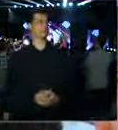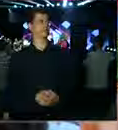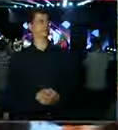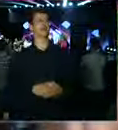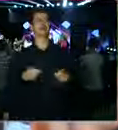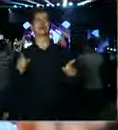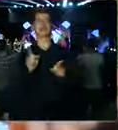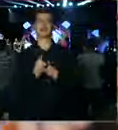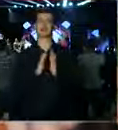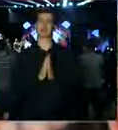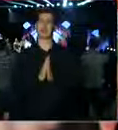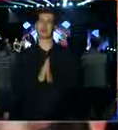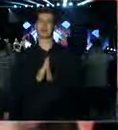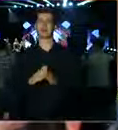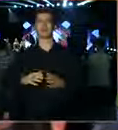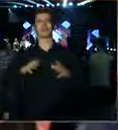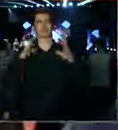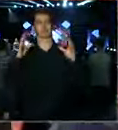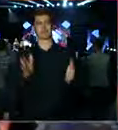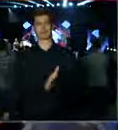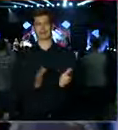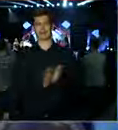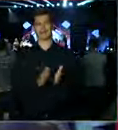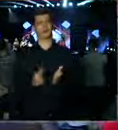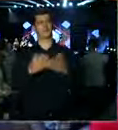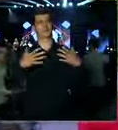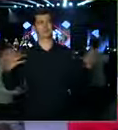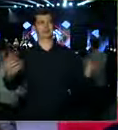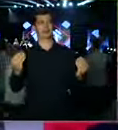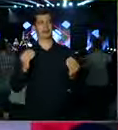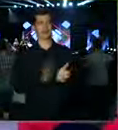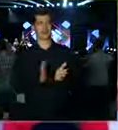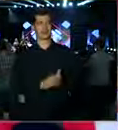I o deszcz braw, drodzy Państwo. Wielkie brawa!